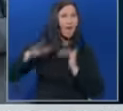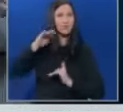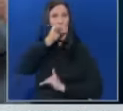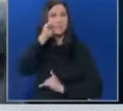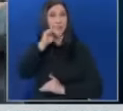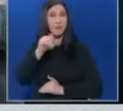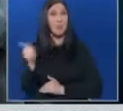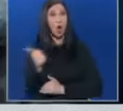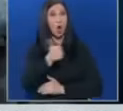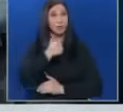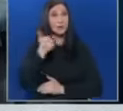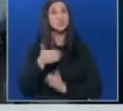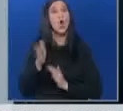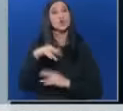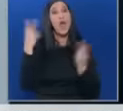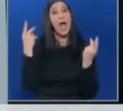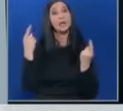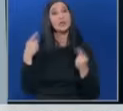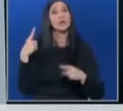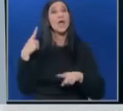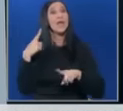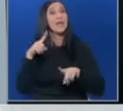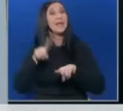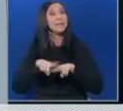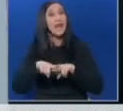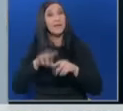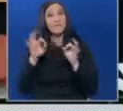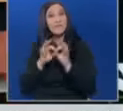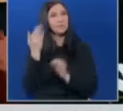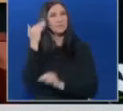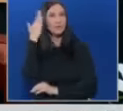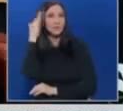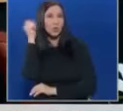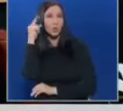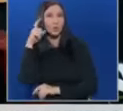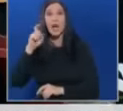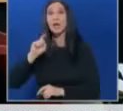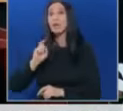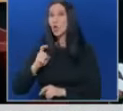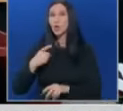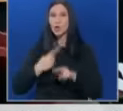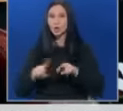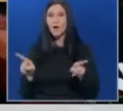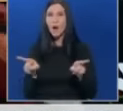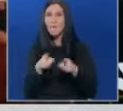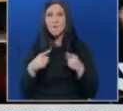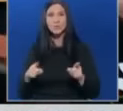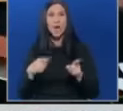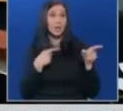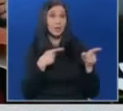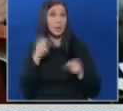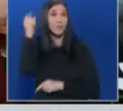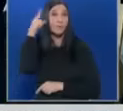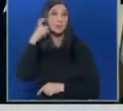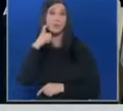степен на отличието са още актьорът Ицхак Финци, бившият министър на културата Георги Йорданов, музикалният критик